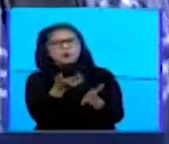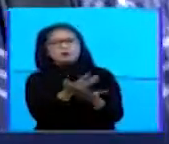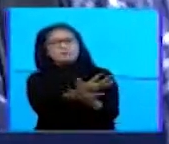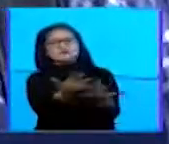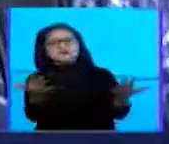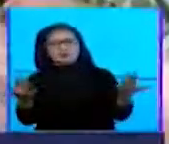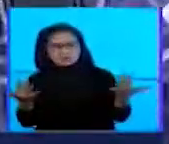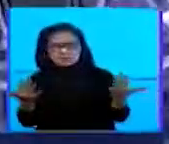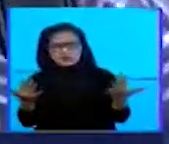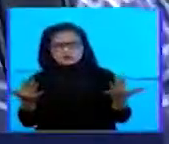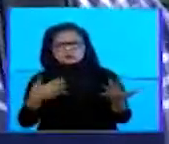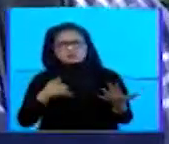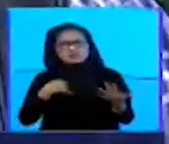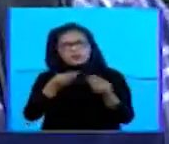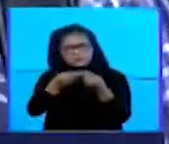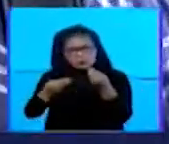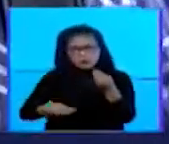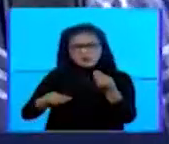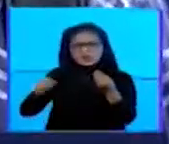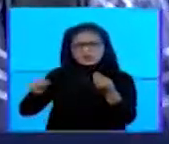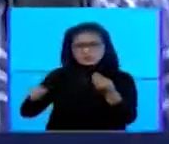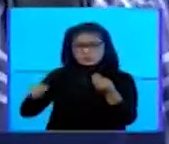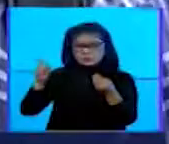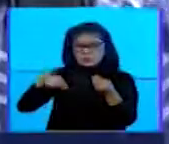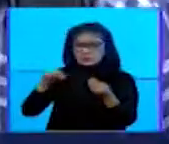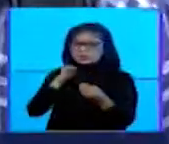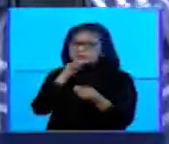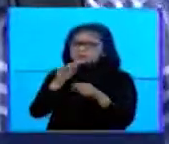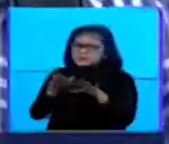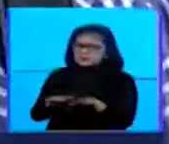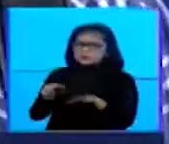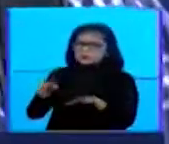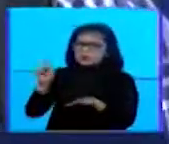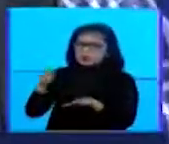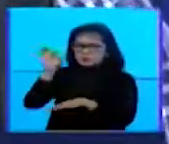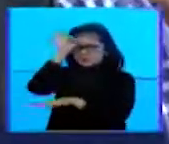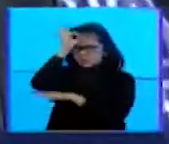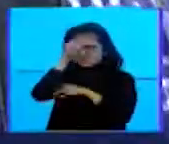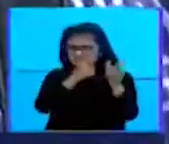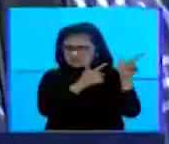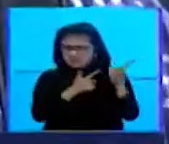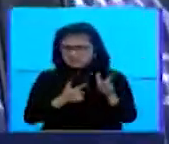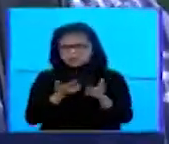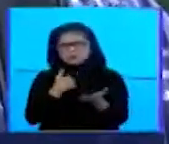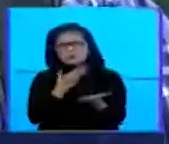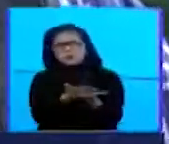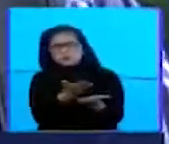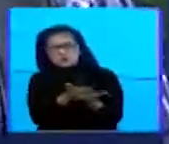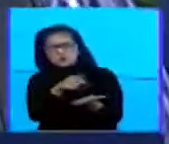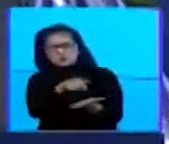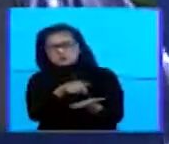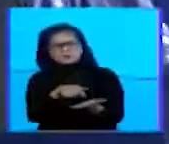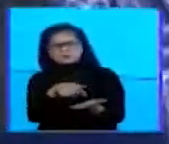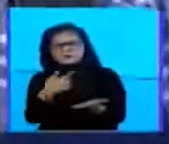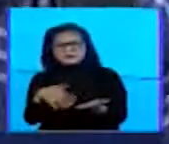saya mewakilin sebagai Purna, Angkatan Darat maupun Polri, jajarannya pada khususnya, tolonglah. Jangan seperti itu. Kita